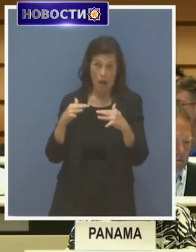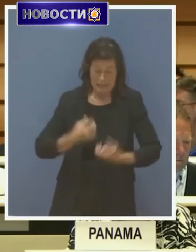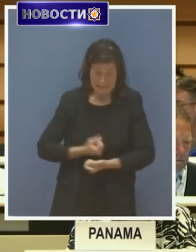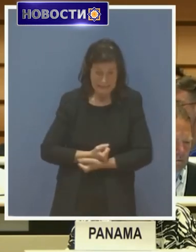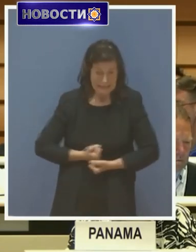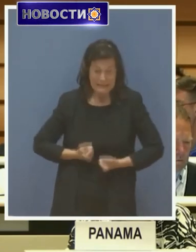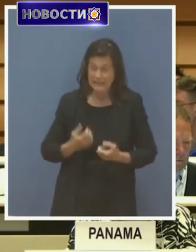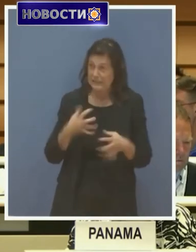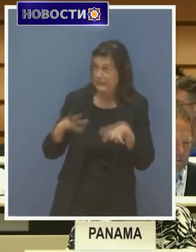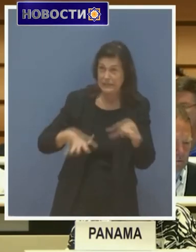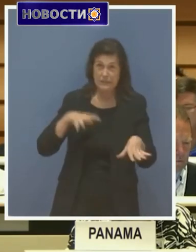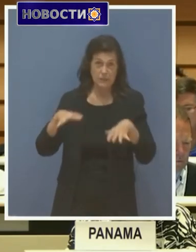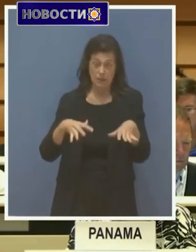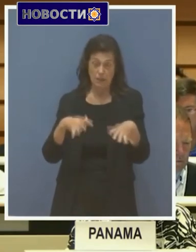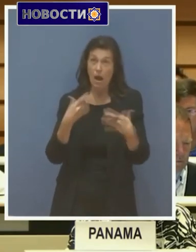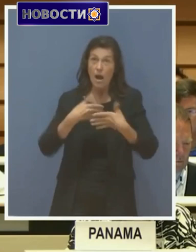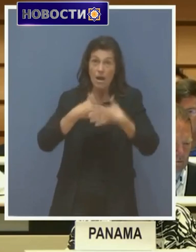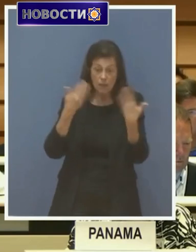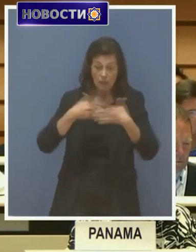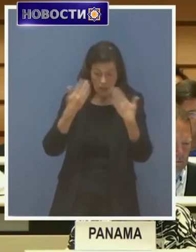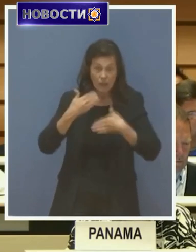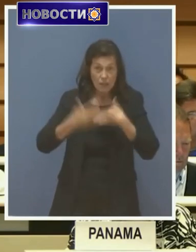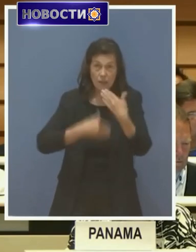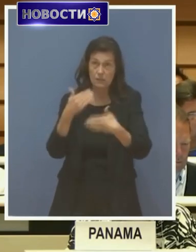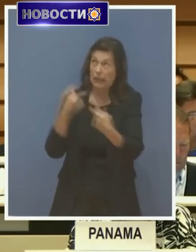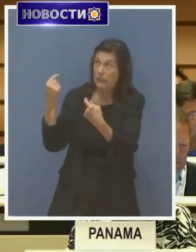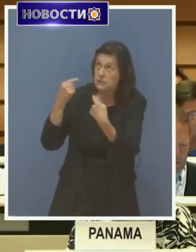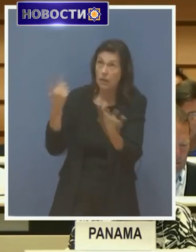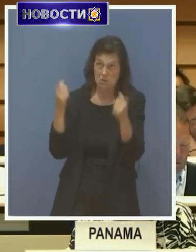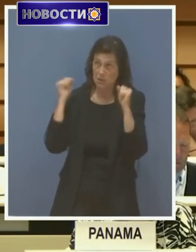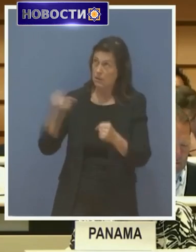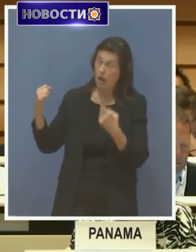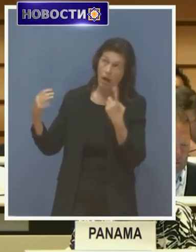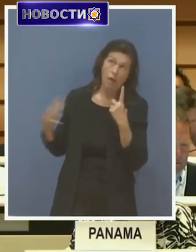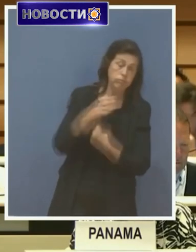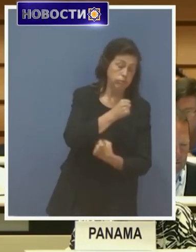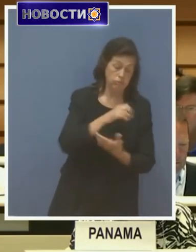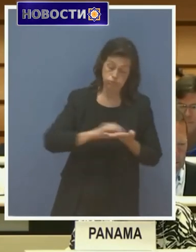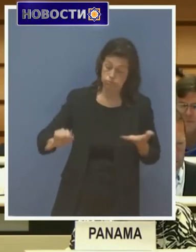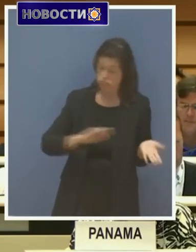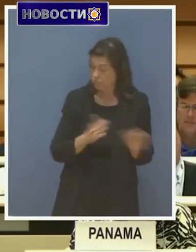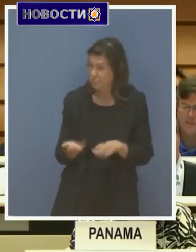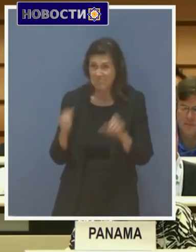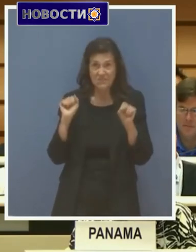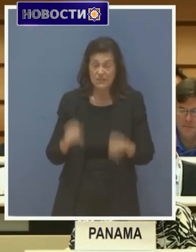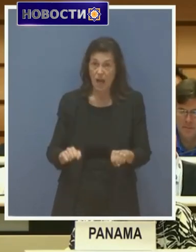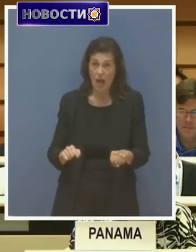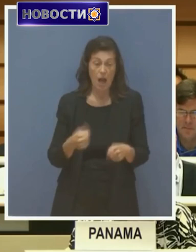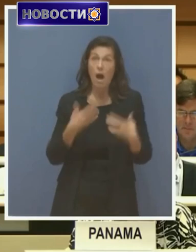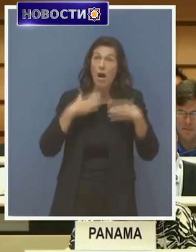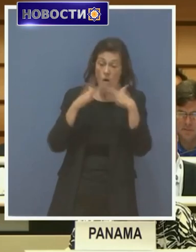чисток Арцаха. Сегодня мы говорим о предотвращении милитаризации территории коренных народов, входящих в состав государства Западной